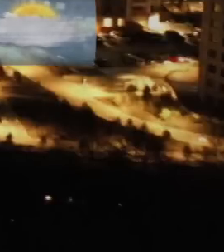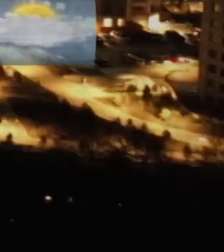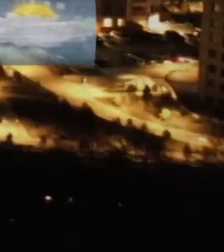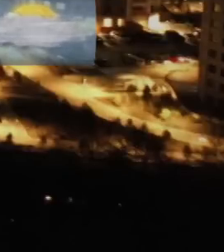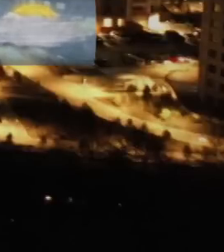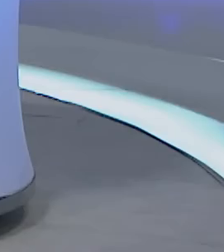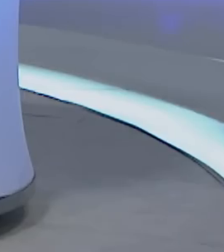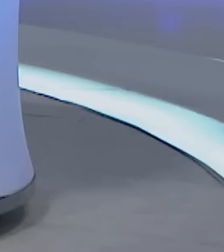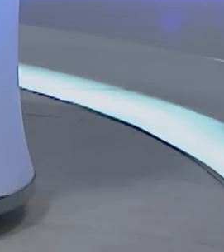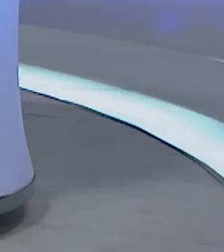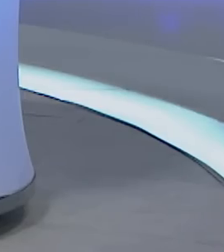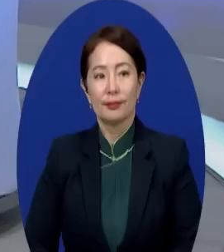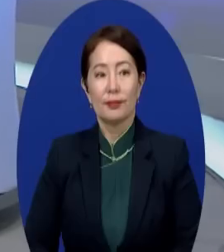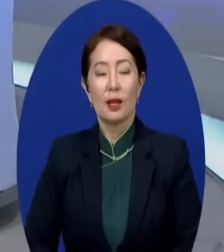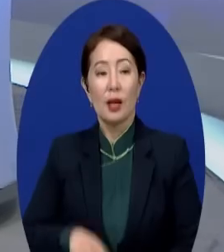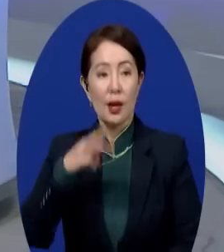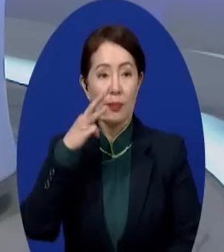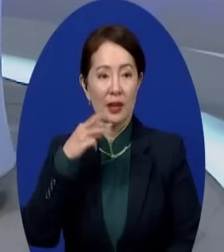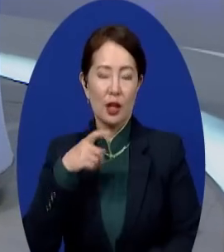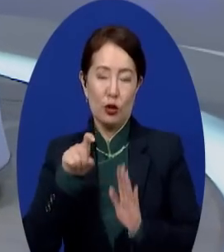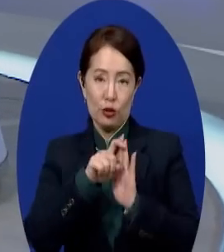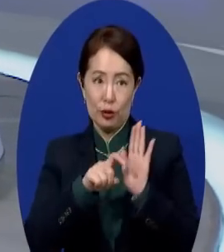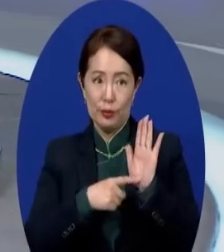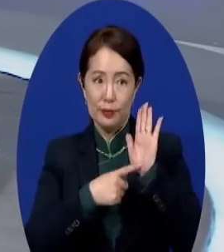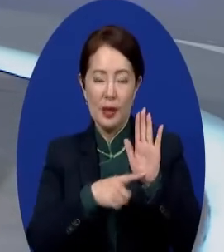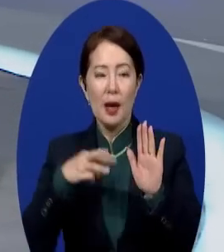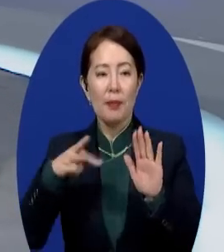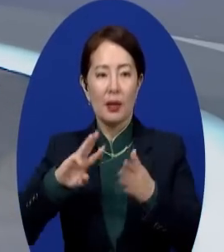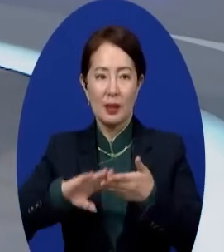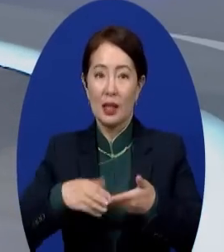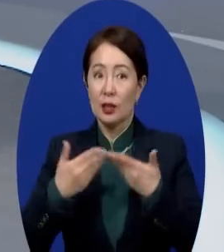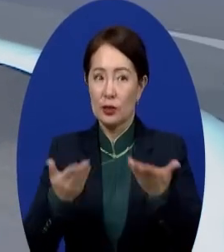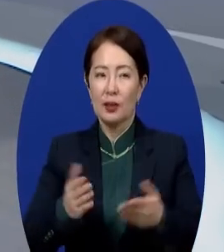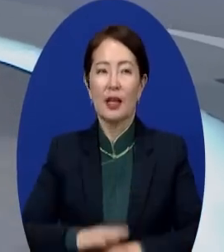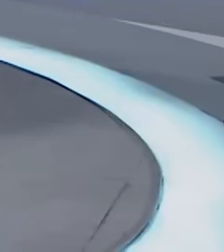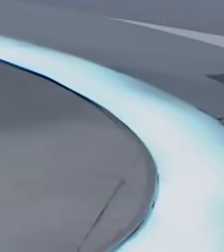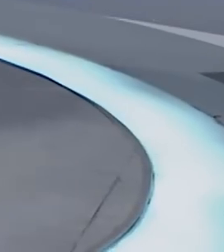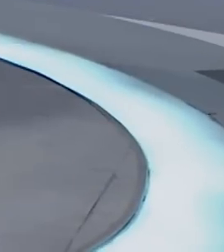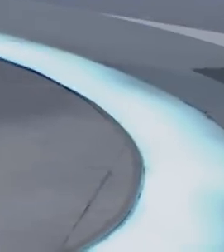баярлалаа. Монголын мэдээ сөвөг цаг үр хөтөлбөрийнхөө мегмар гаригийн дугаарыг үзүүллээ.